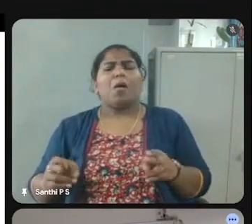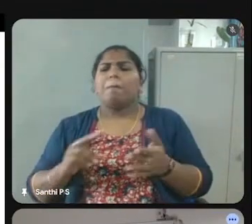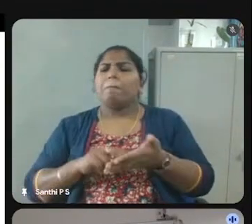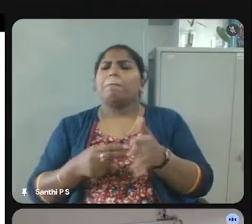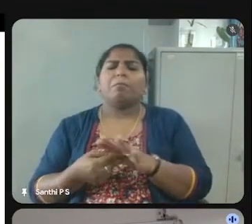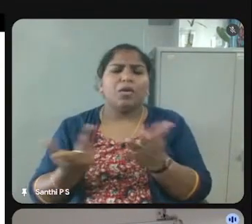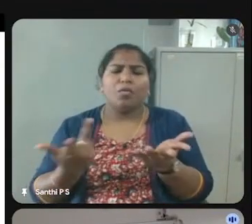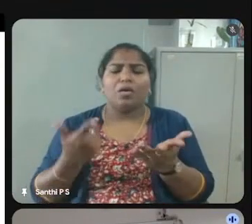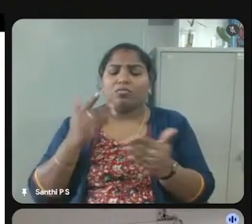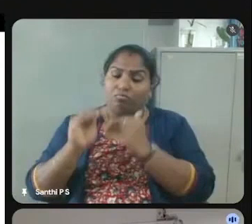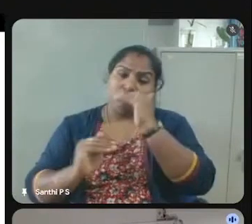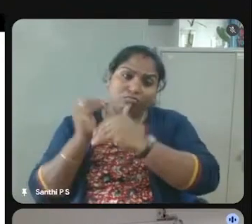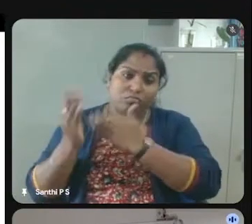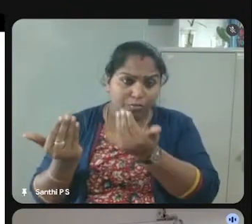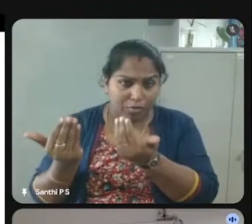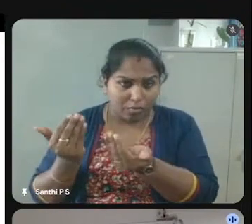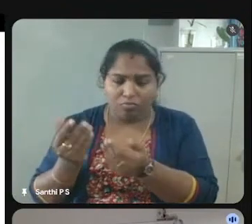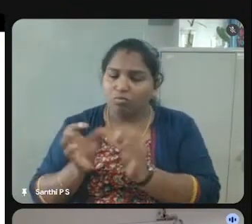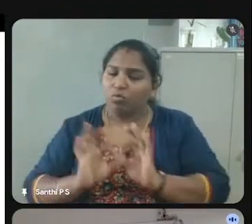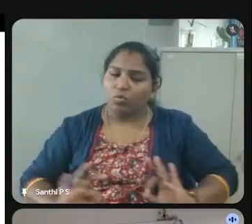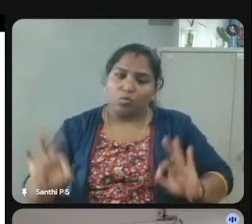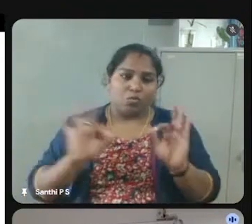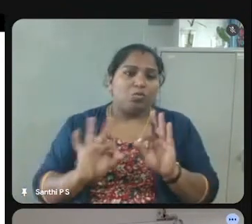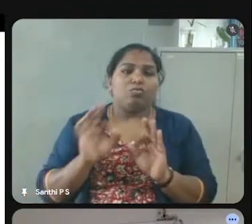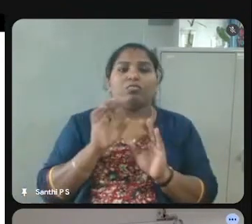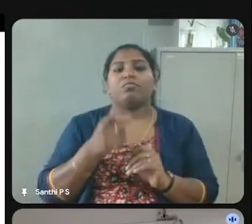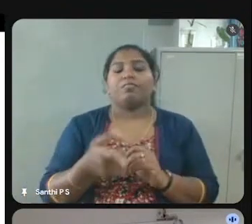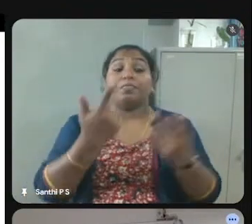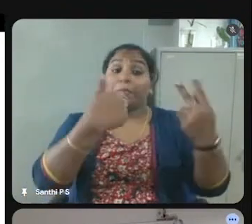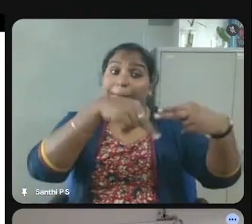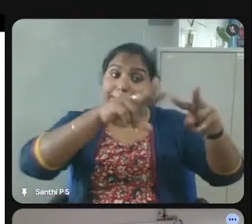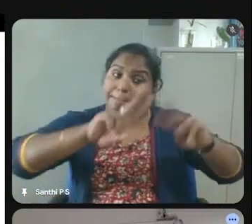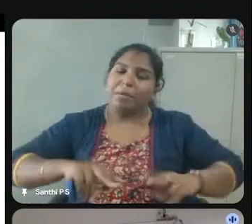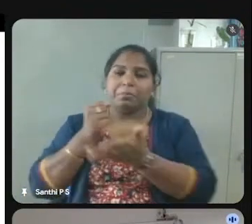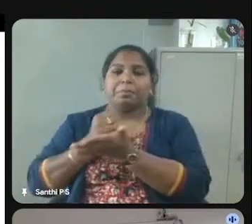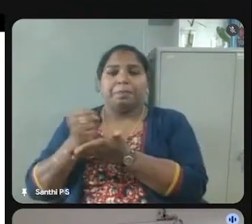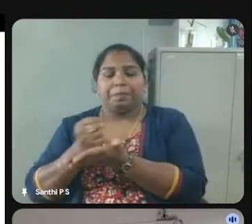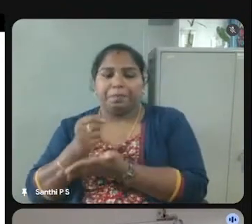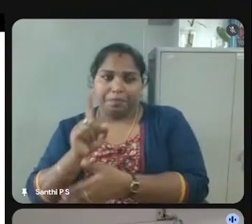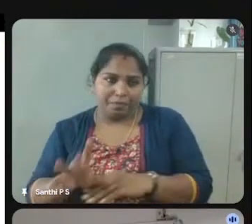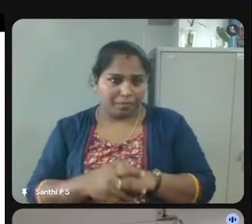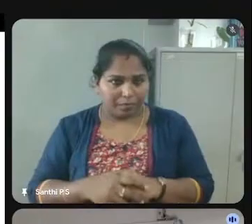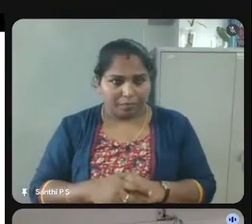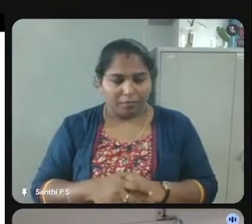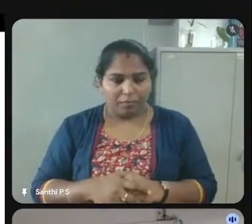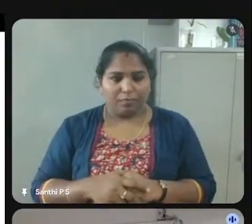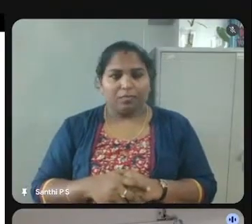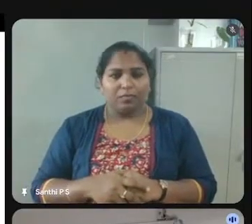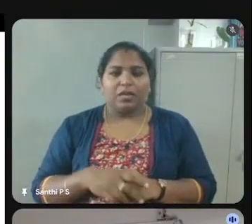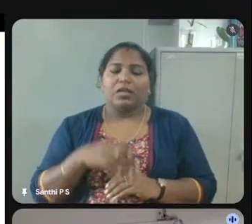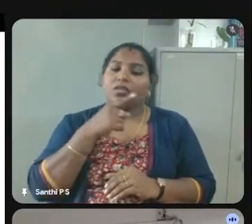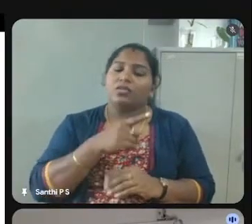കൊണ്ടുവരുന്നെന്നുണ്ടെങ്കിൽ അവിടെ പ്രത്യേകിച്ച് ഒരു തരത്തിലുള്ള പുരോഗതിയും കുഞ്ഞിൽ നമുക്ക് കാണാൻ പറ്റിയെന്ന് വരില്ല. അപ്പോ എത്രത്തോളം നമുക്ക് ആ